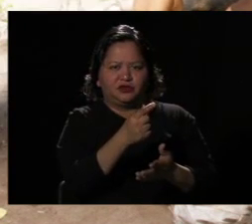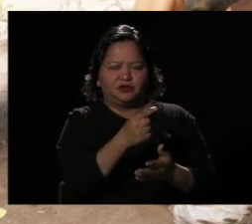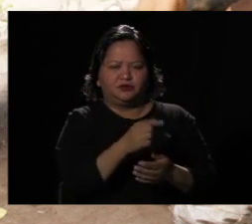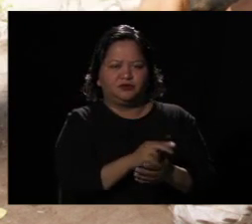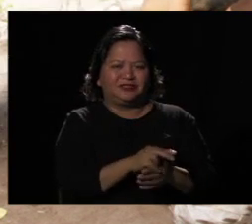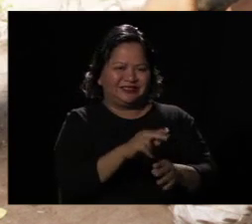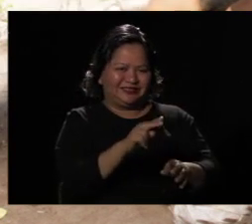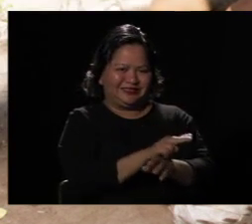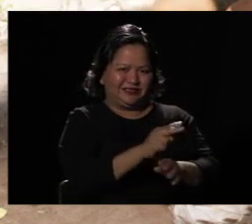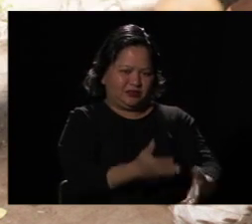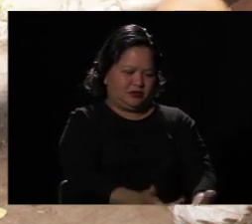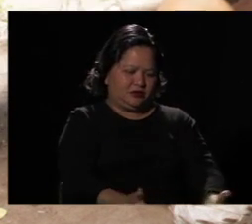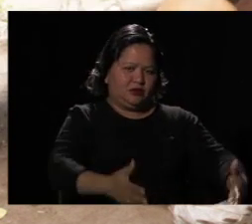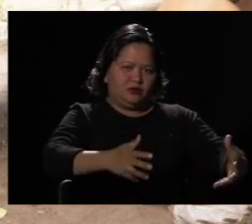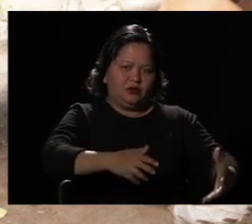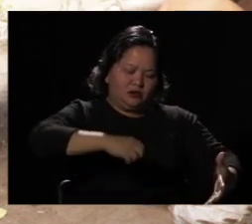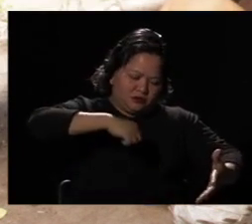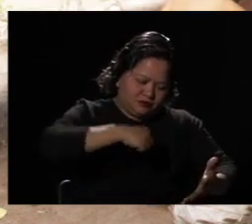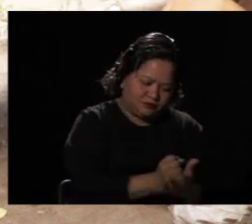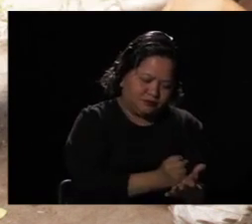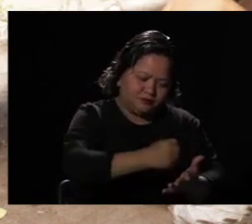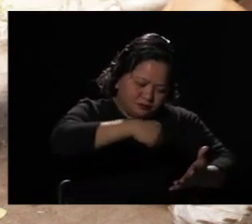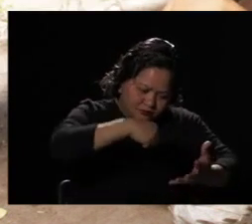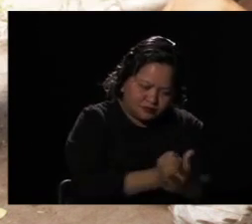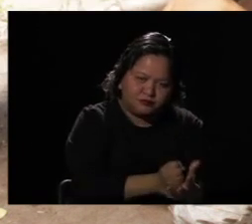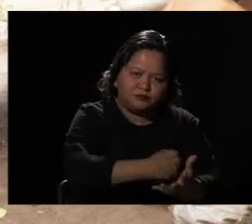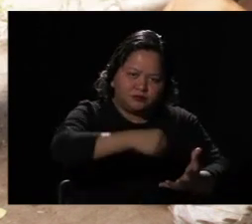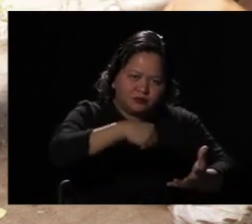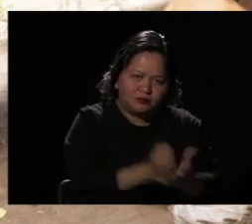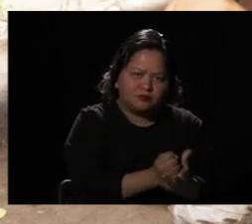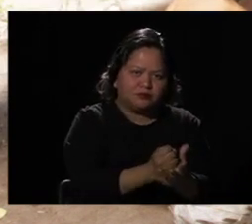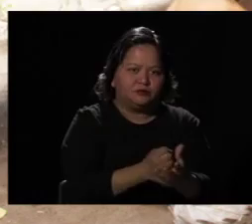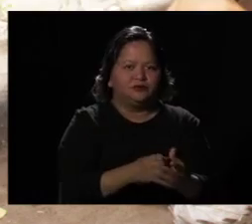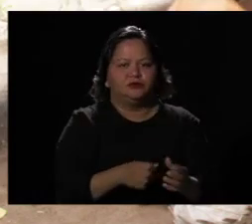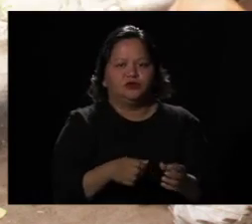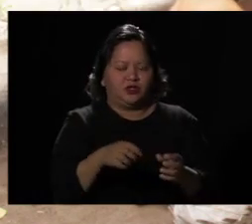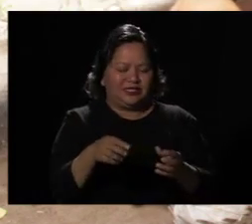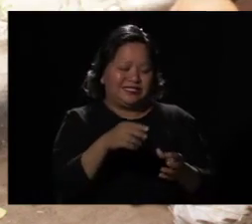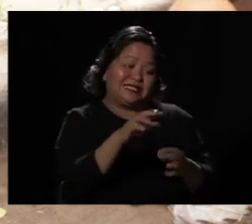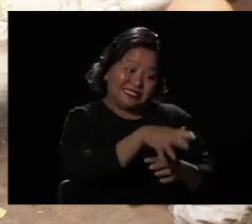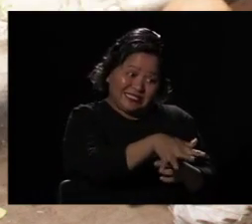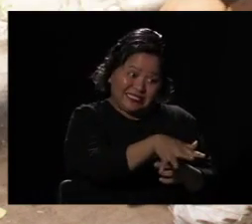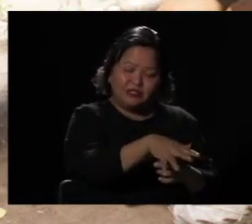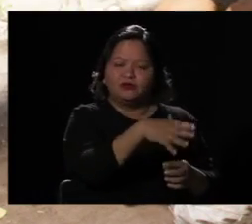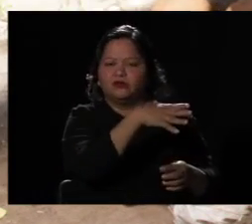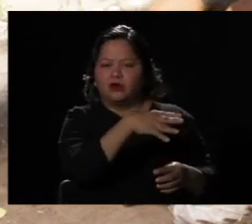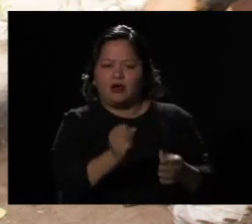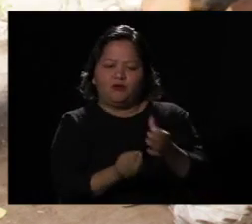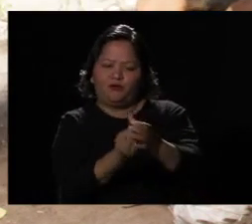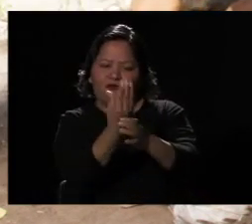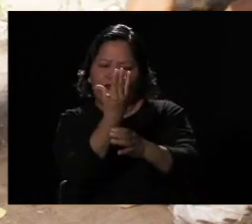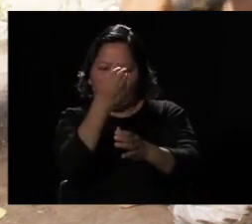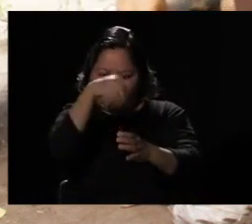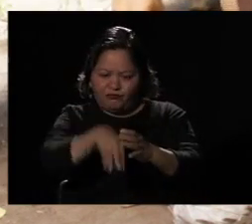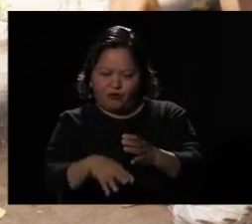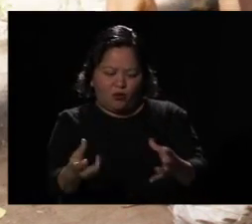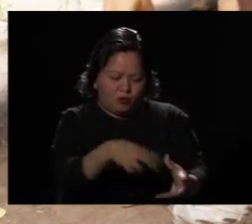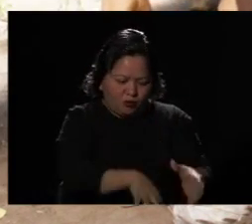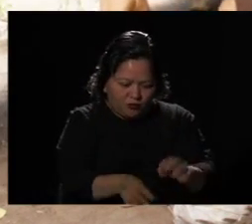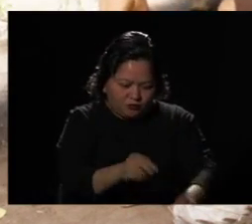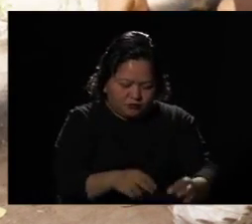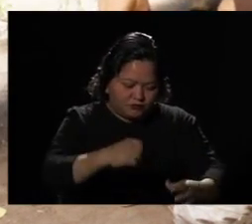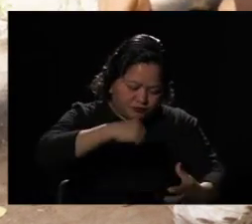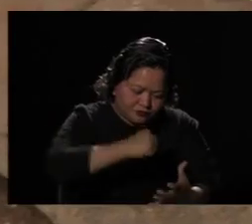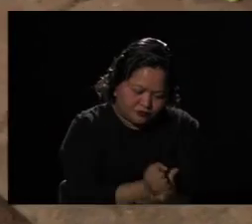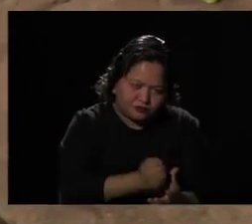Majutuma i lisong gi inumak figis jan numak mangto hagun jan hali siha.